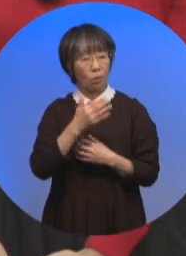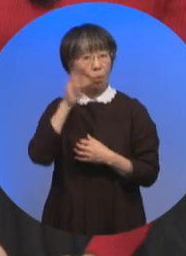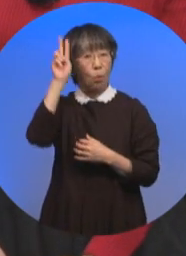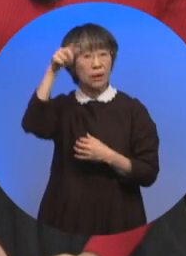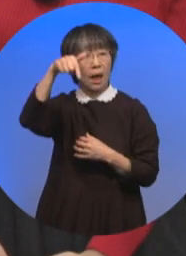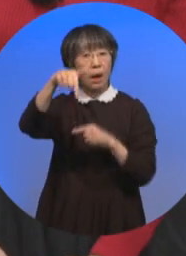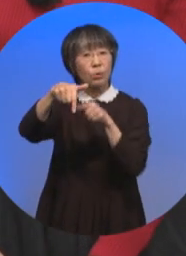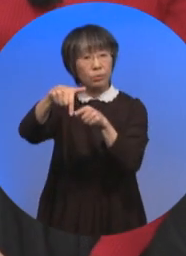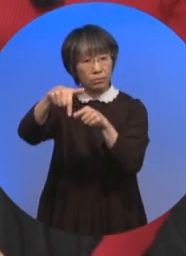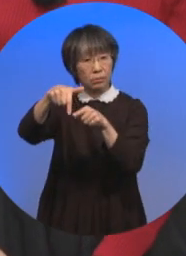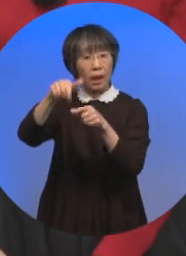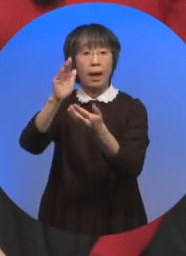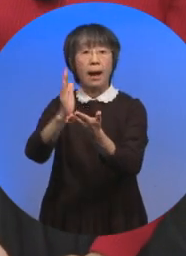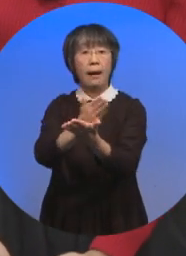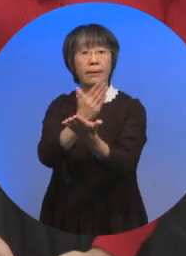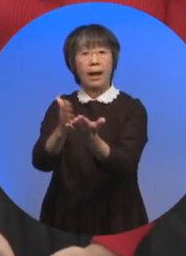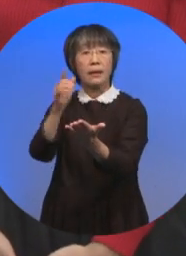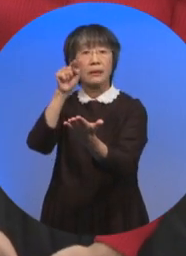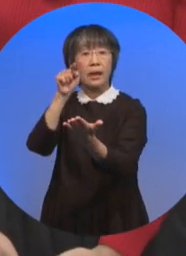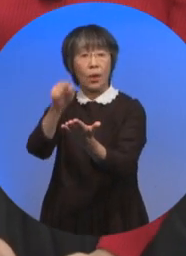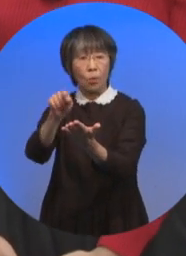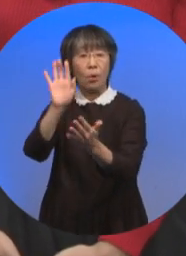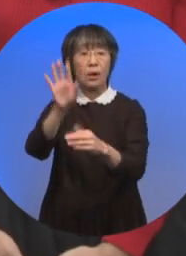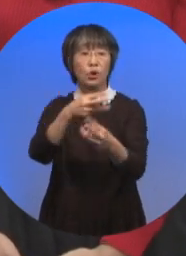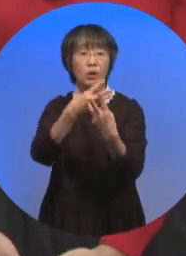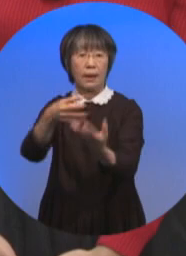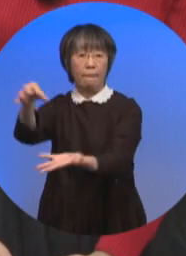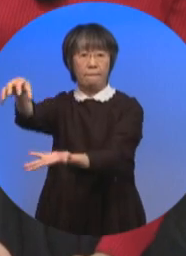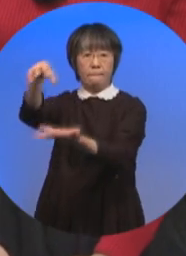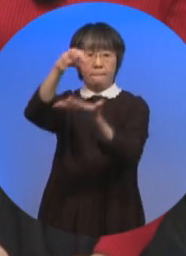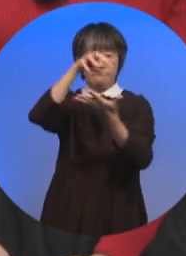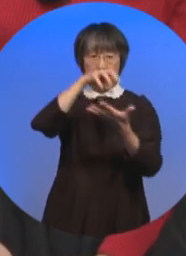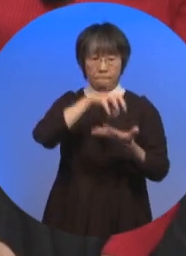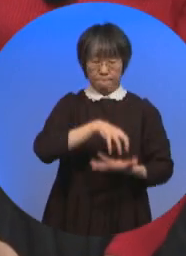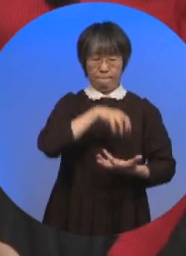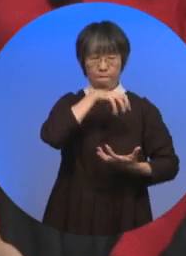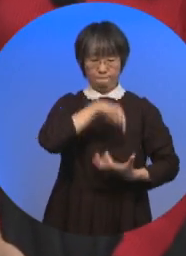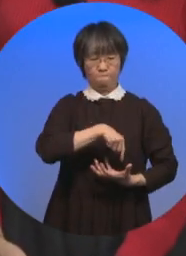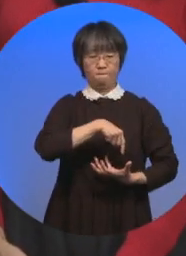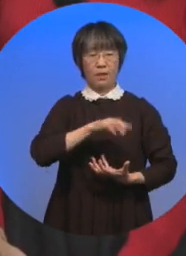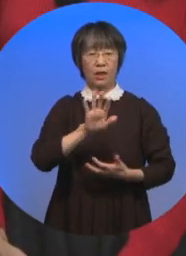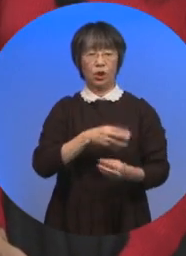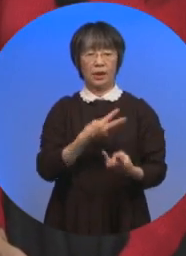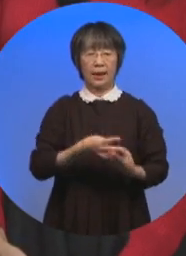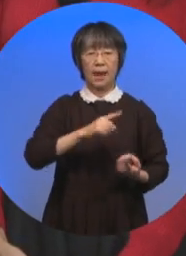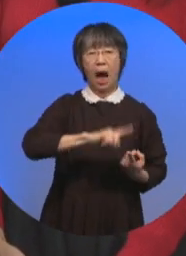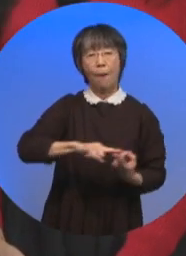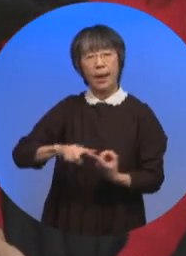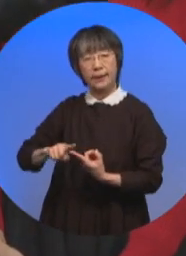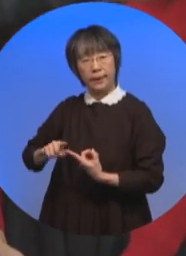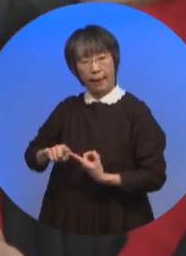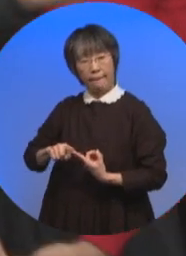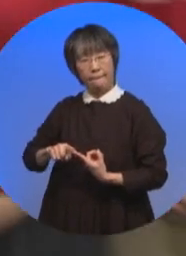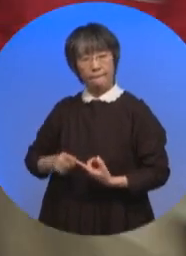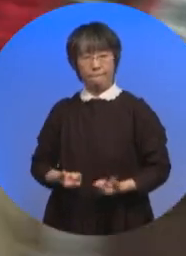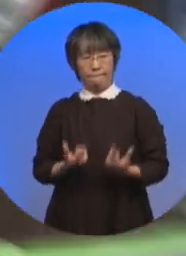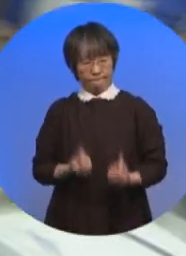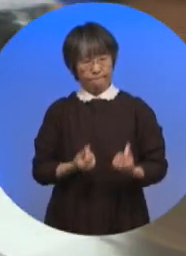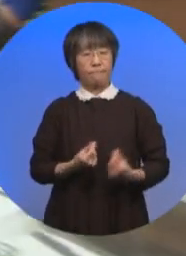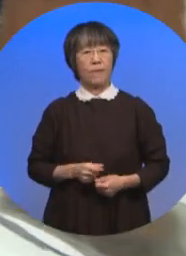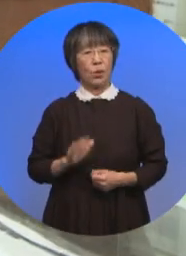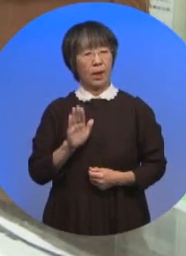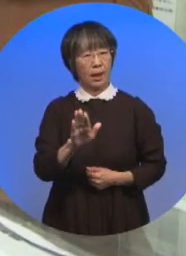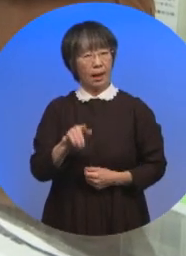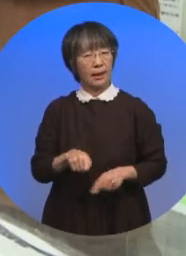ポイントで吹田市に合わせて判断できるということです ね、 ですね。ちょっとやはりじゃあ市長あの心強いので、ここから一緒にこの吹田アベンジャーズ